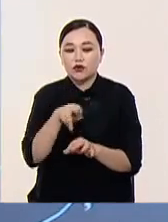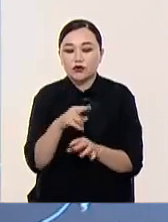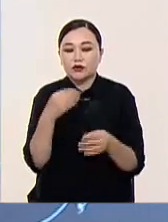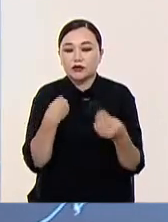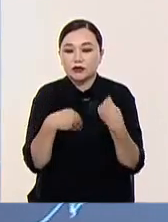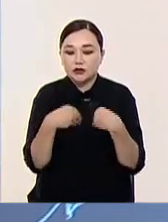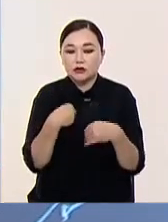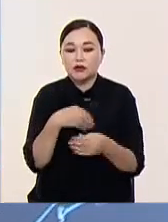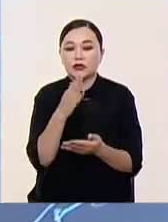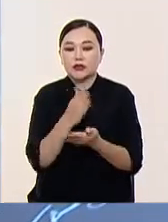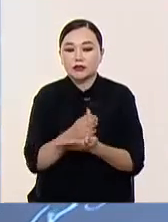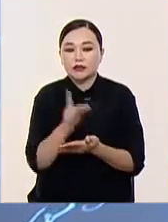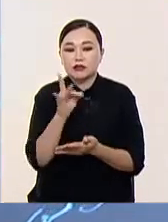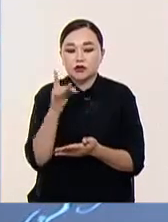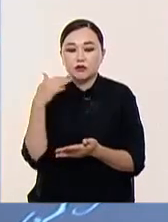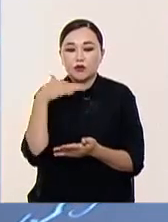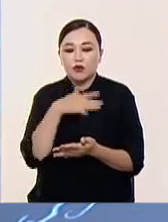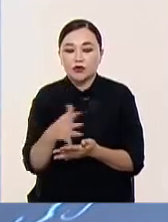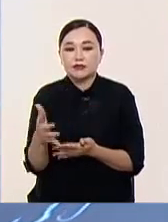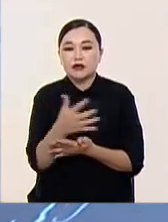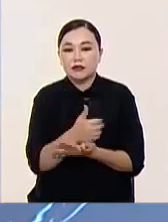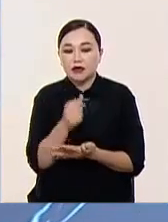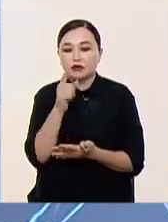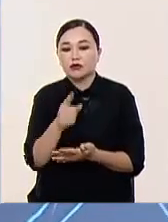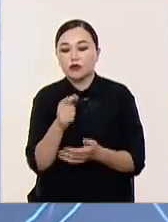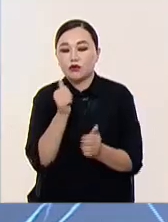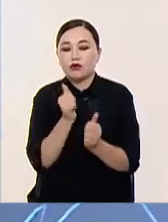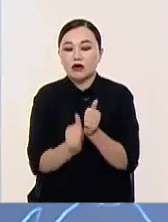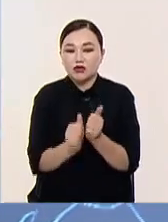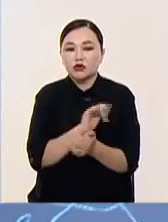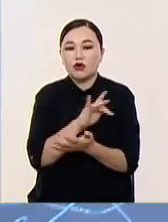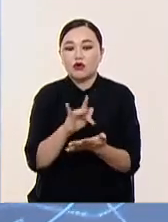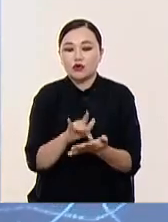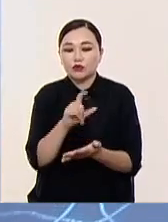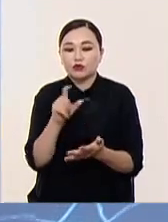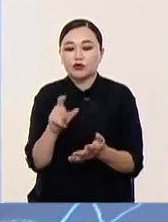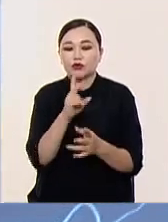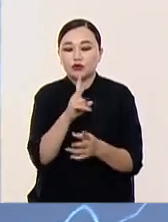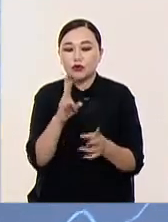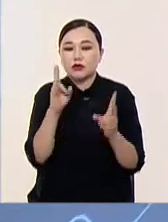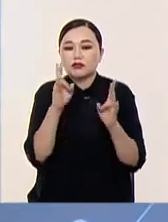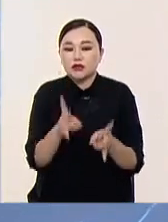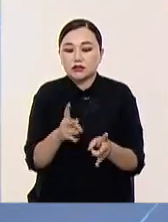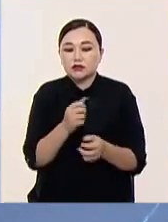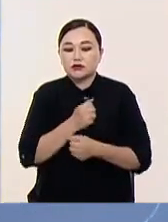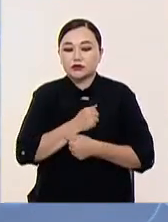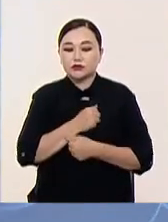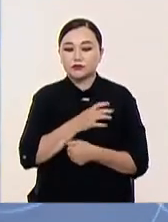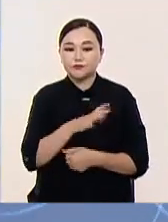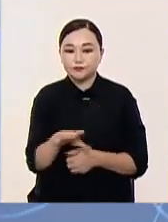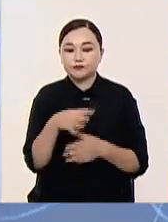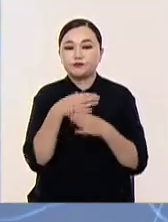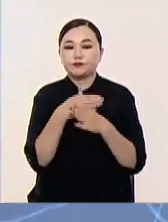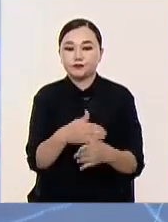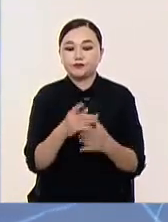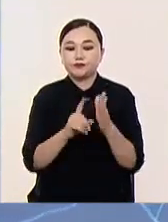киім жеткілікті мөлшерде жиналған. Дегенмен еліміздің әр өңірінің азаматтары өрттен зардап шеккен ағайынға аянып қалмай, қол ұшын